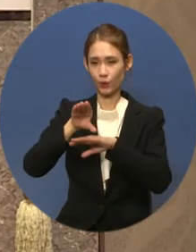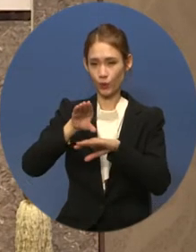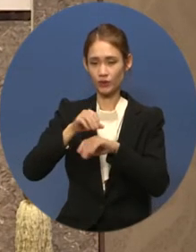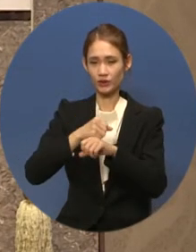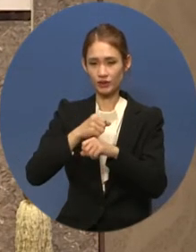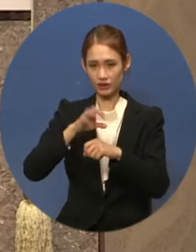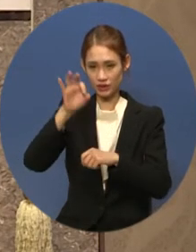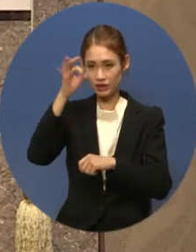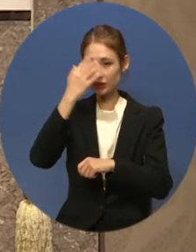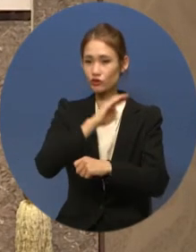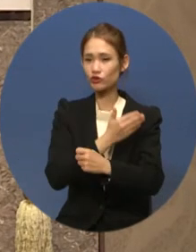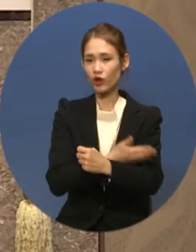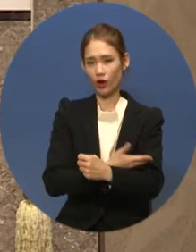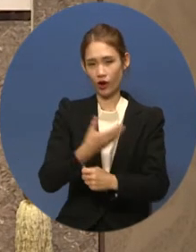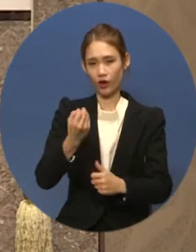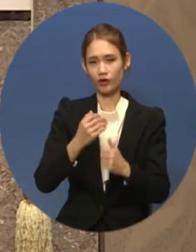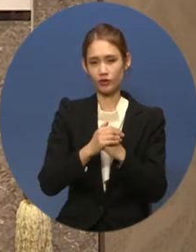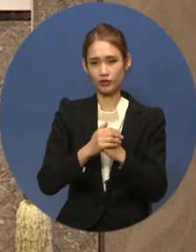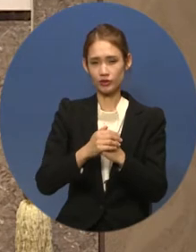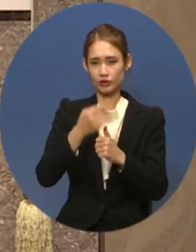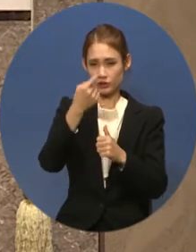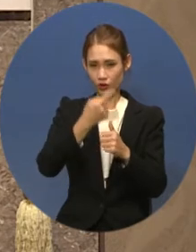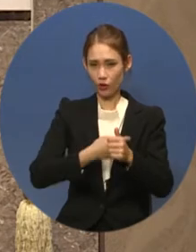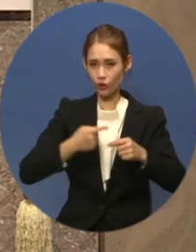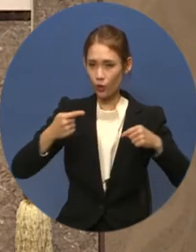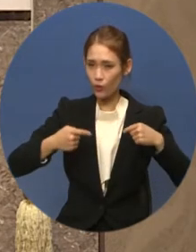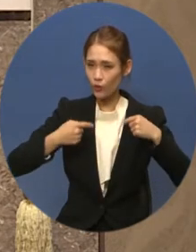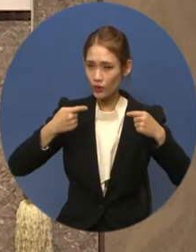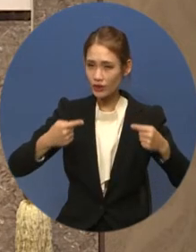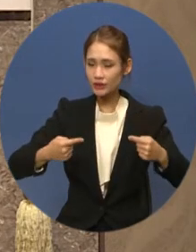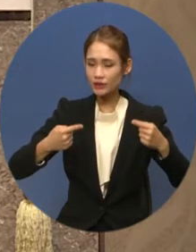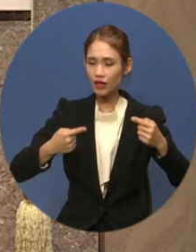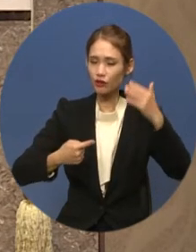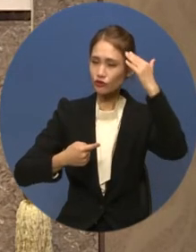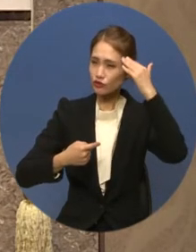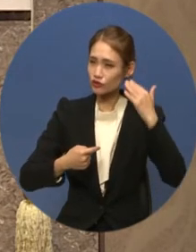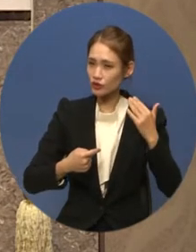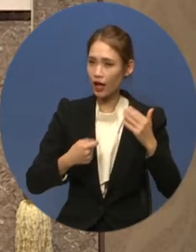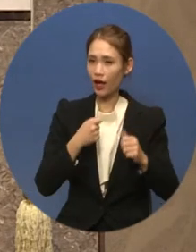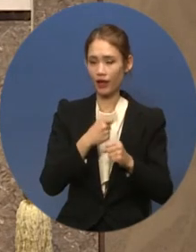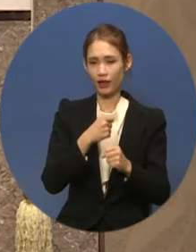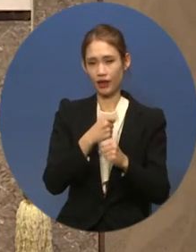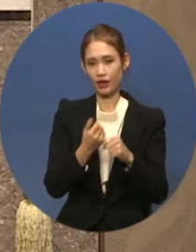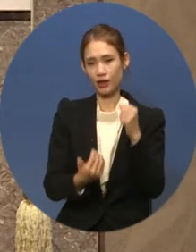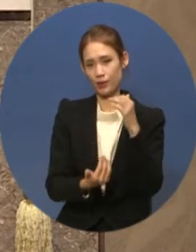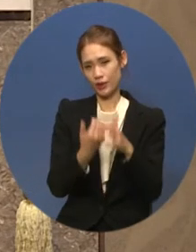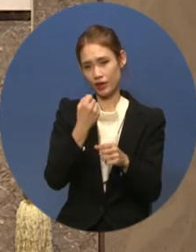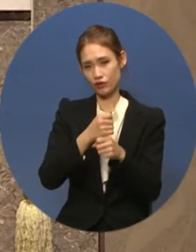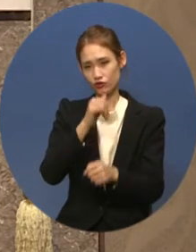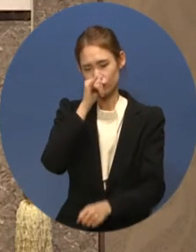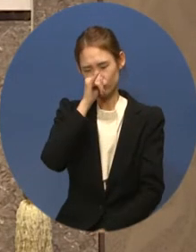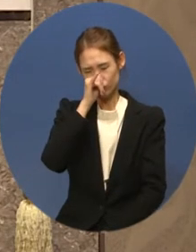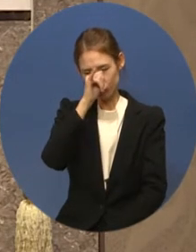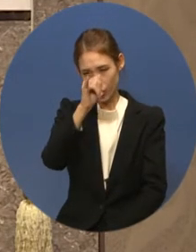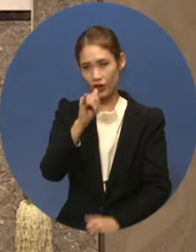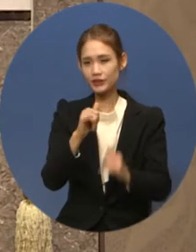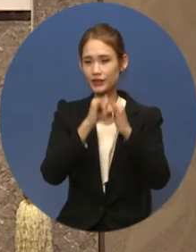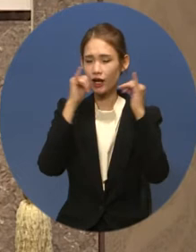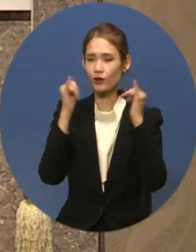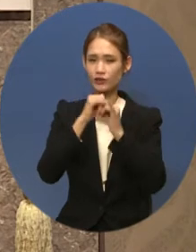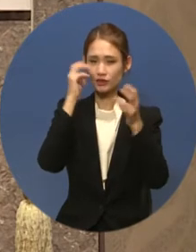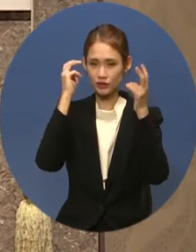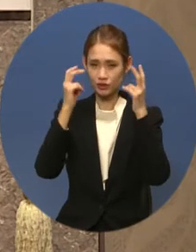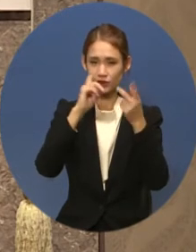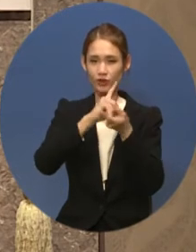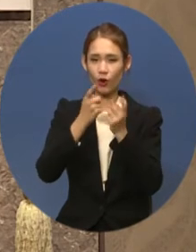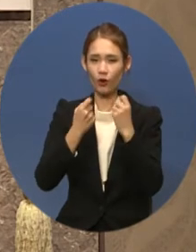기술력을 바탕으로 전동 일체의 국산 모델이나 이런 것들을 생산하는 아주 훌륭한 사회적 기업입니다 이런 기업가